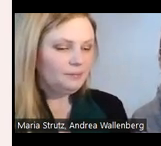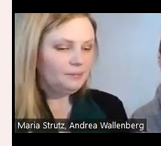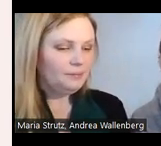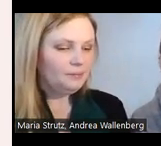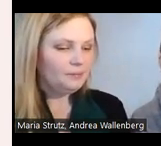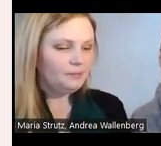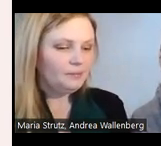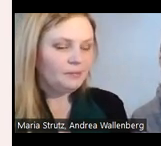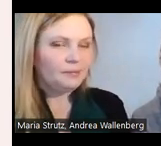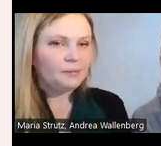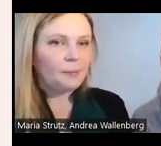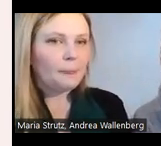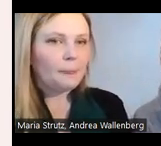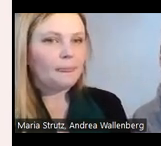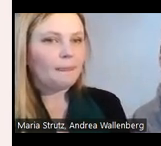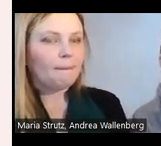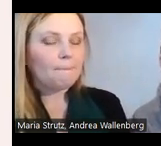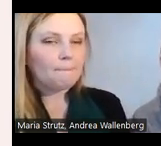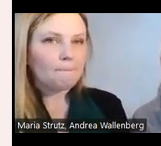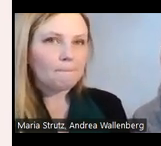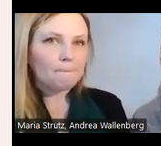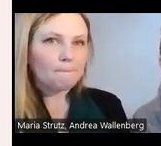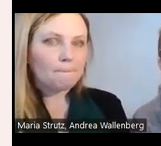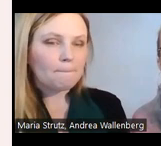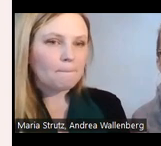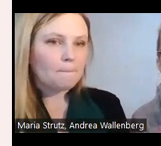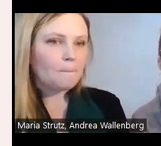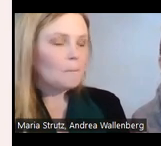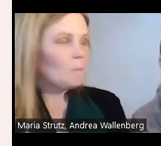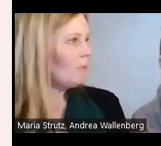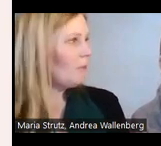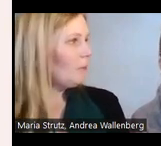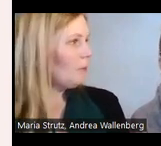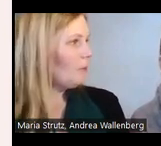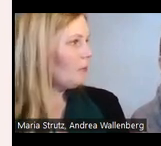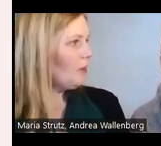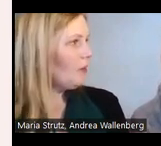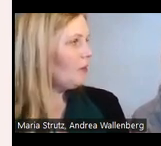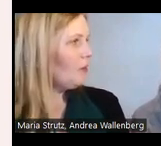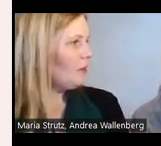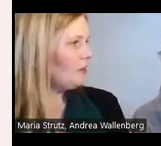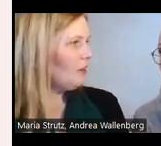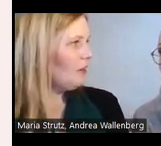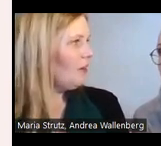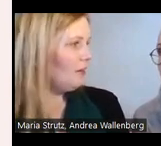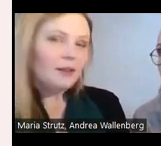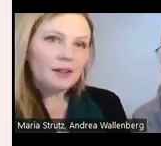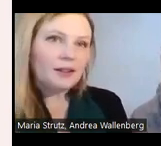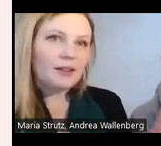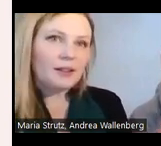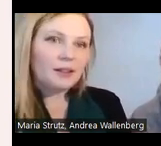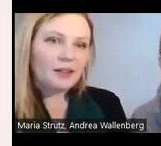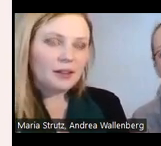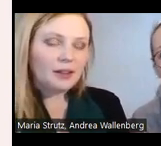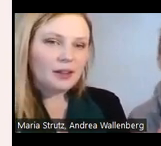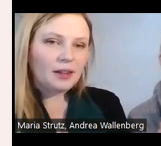känner säkert till Widget Online, att man skriver ut bilder, ja vad ska vi ta, Petsson får julbesök, ja, men då kanske man